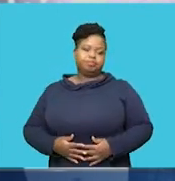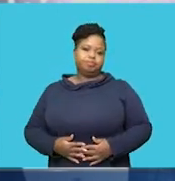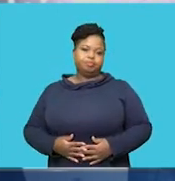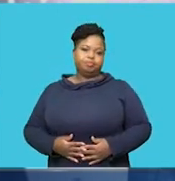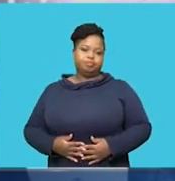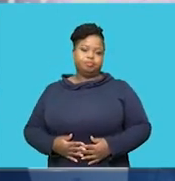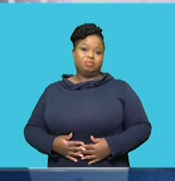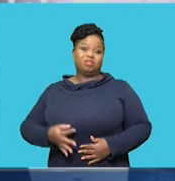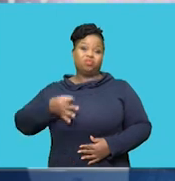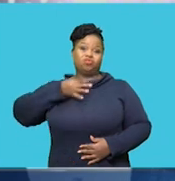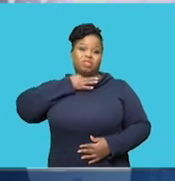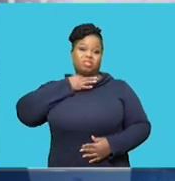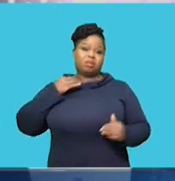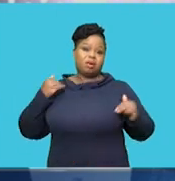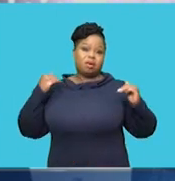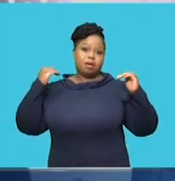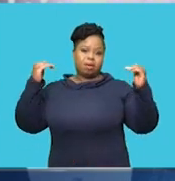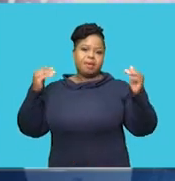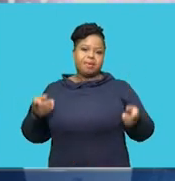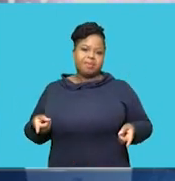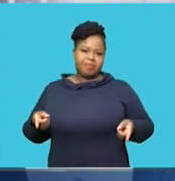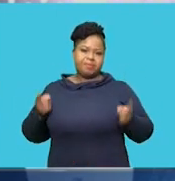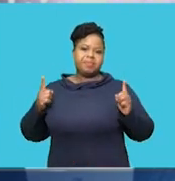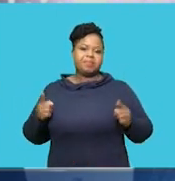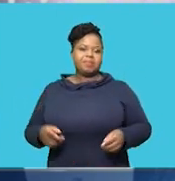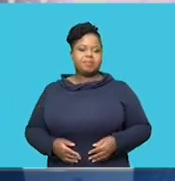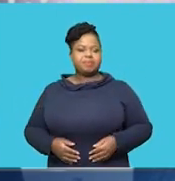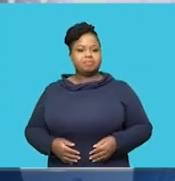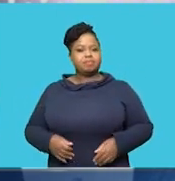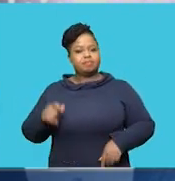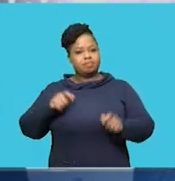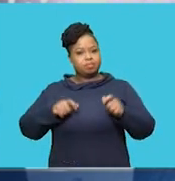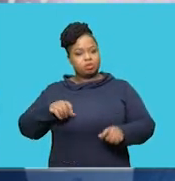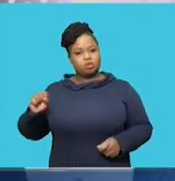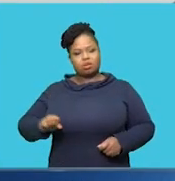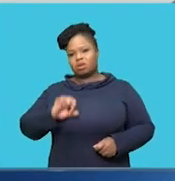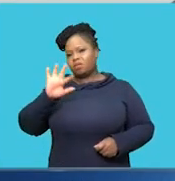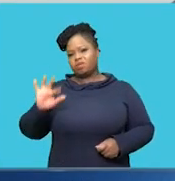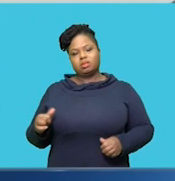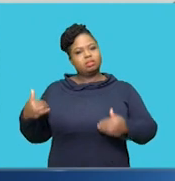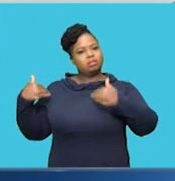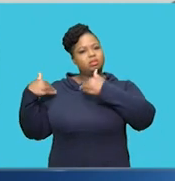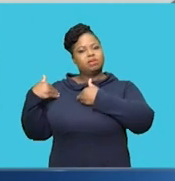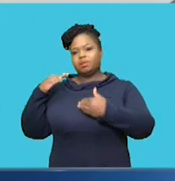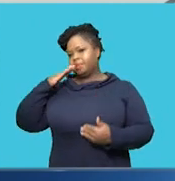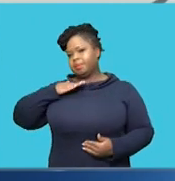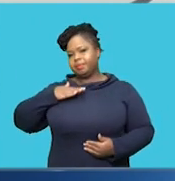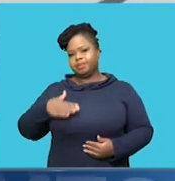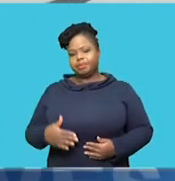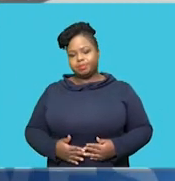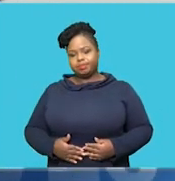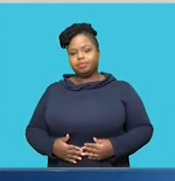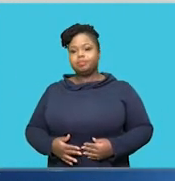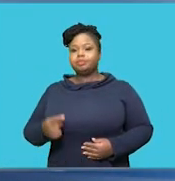is at stake here. The safety of South African citizens is at stake. Lezi zinhlangano zithi lo